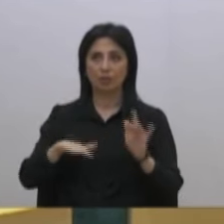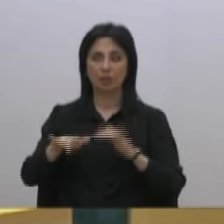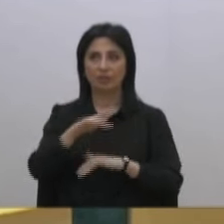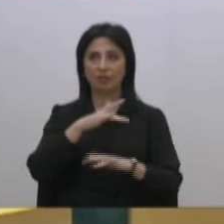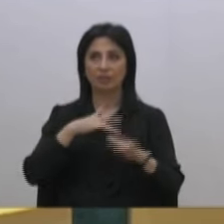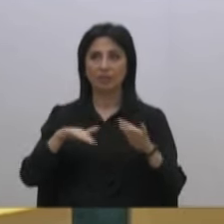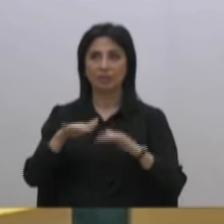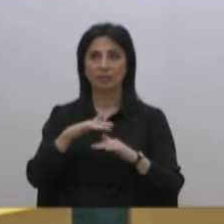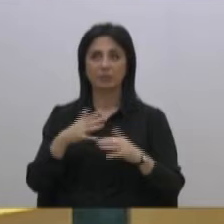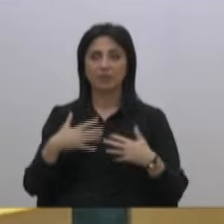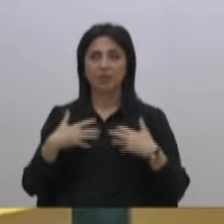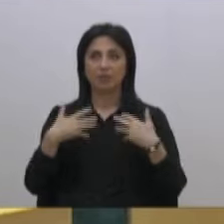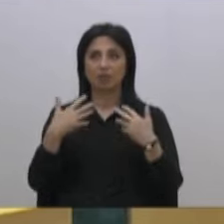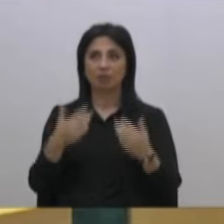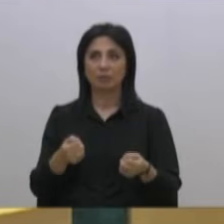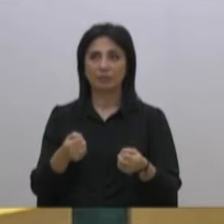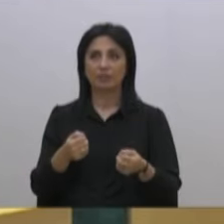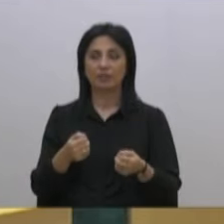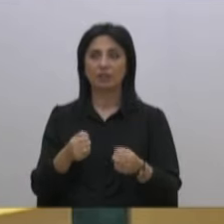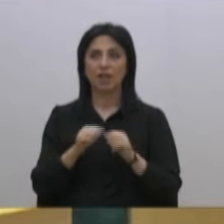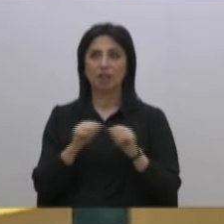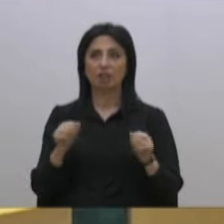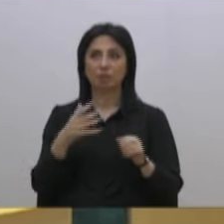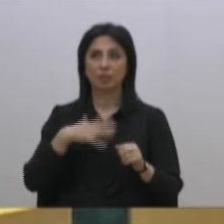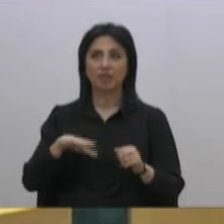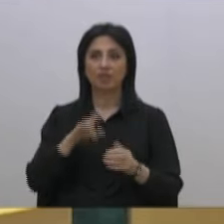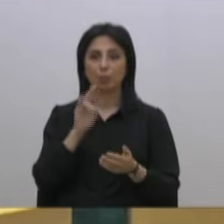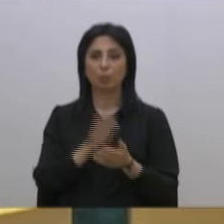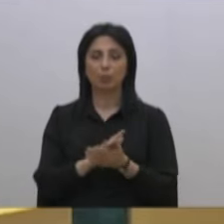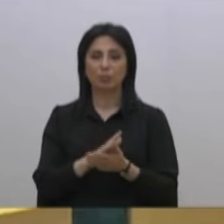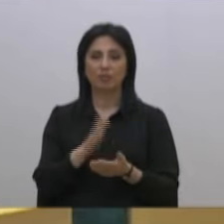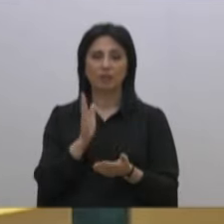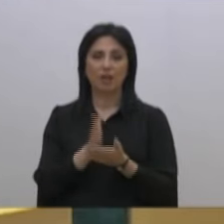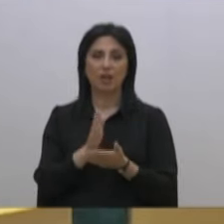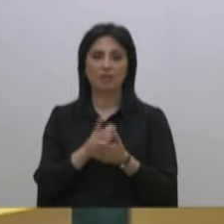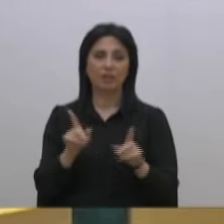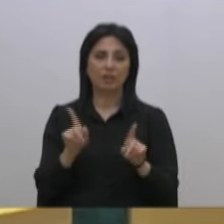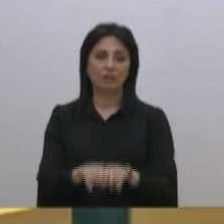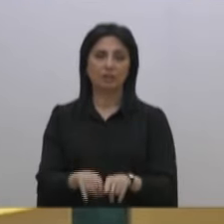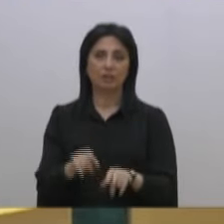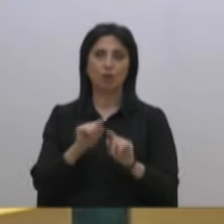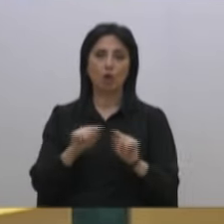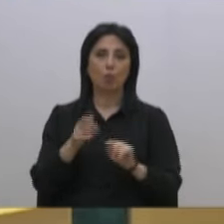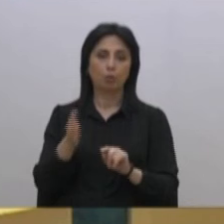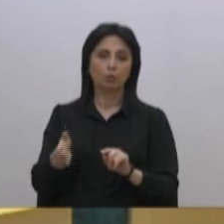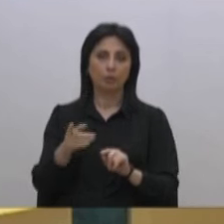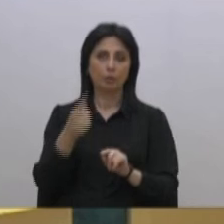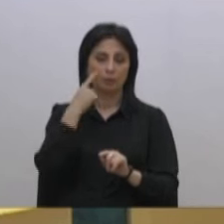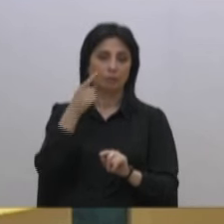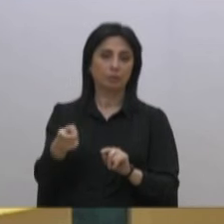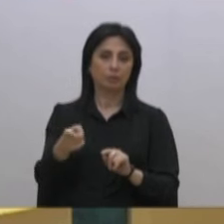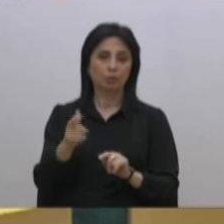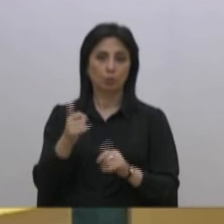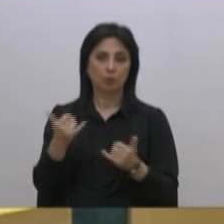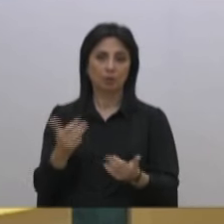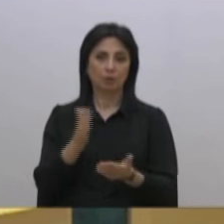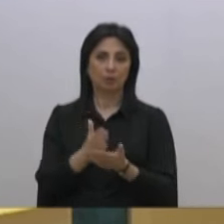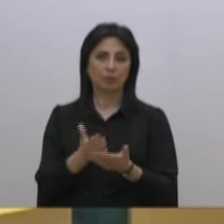ვითარების გაჯანსაღებას არ შეიძლება ქვეყანას მუდმივად ხავდეს ისეთი ოპოზიცია, როგორიც ხავს